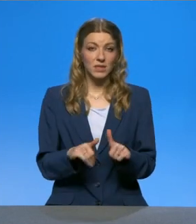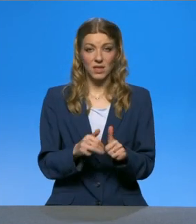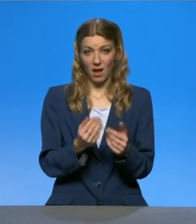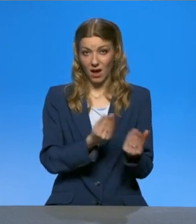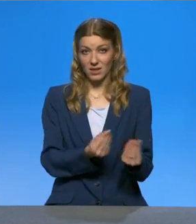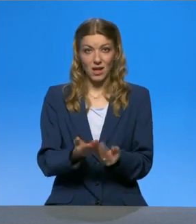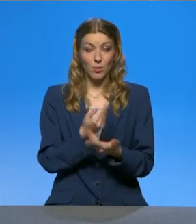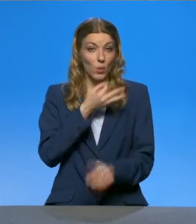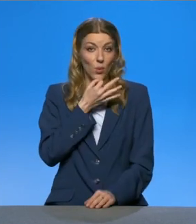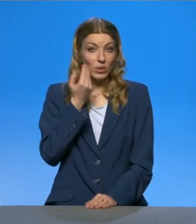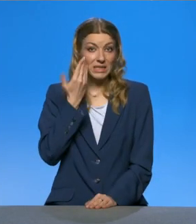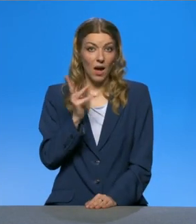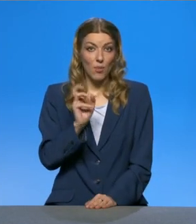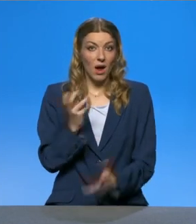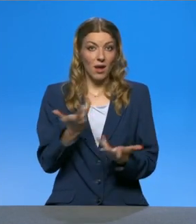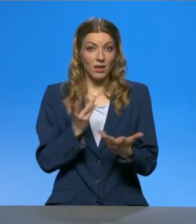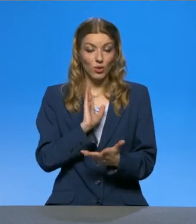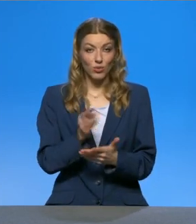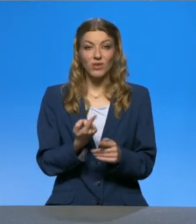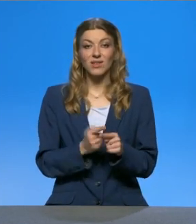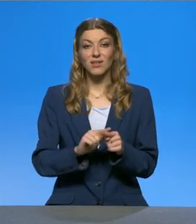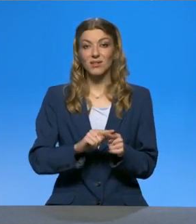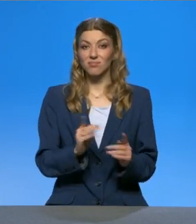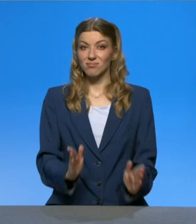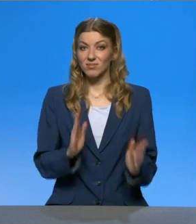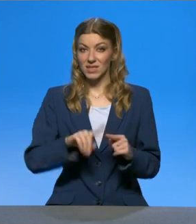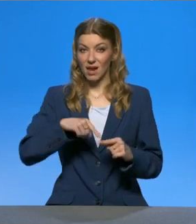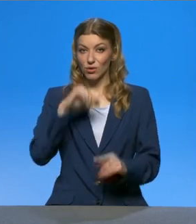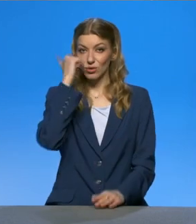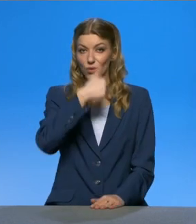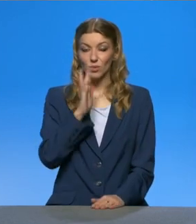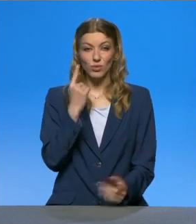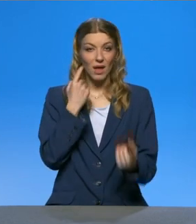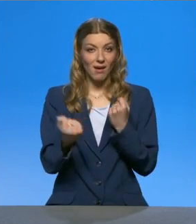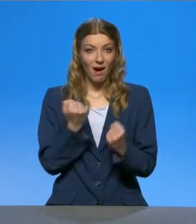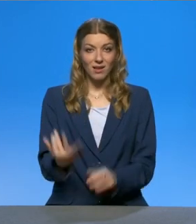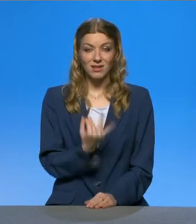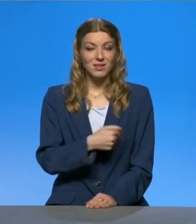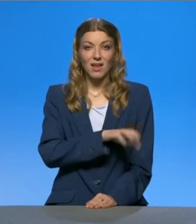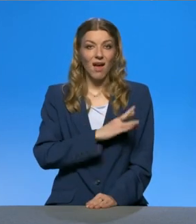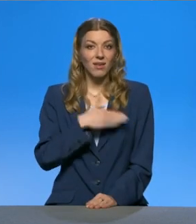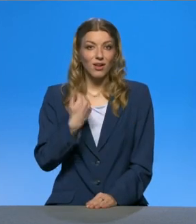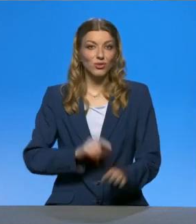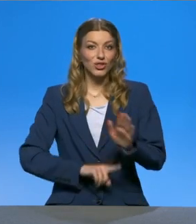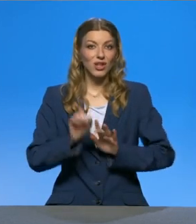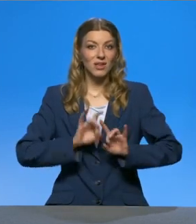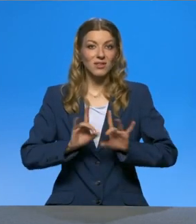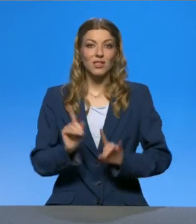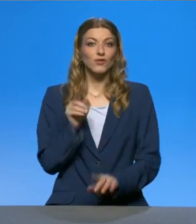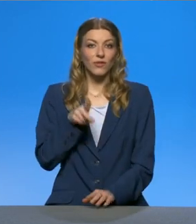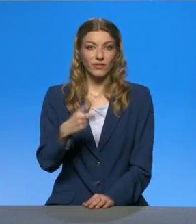будут выглядеть. Этот будет год очень интересный, яркий, и я даже не хочу начинать рассказывать, что будет в этом году.